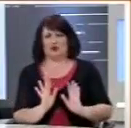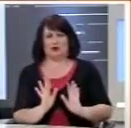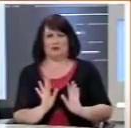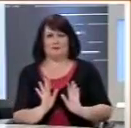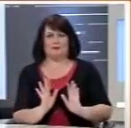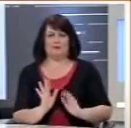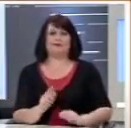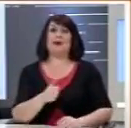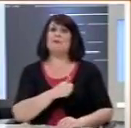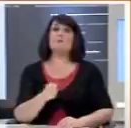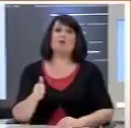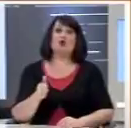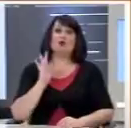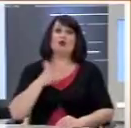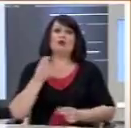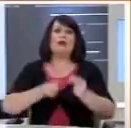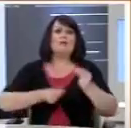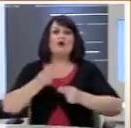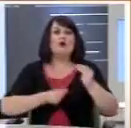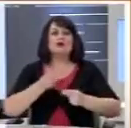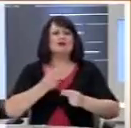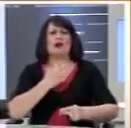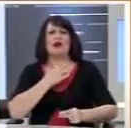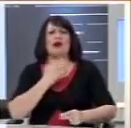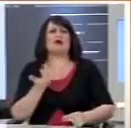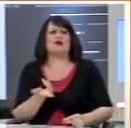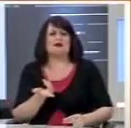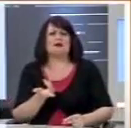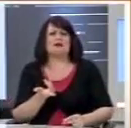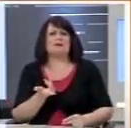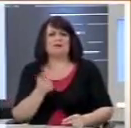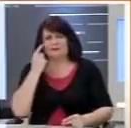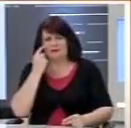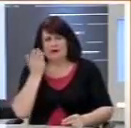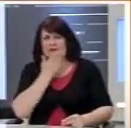που είναι να υπολογιστεί είναι πόσο χρειάζεται μέσα από αυτή την